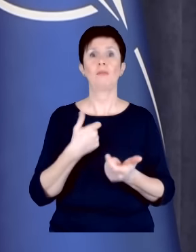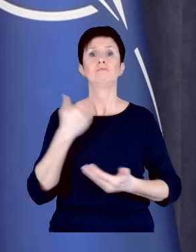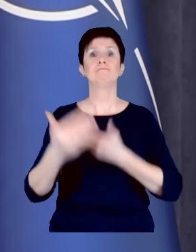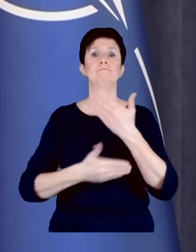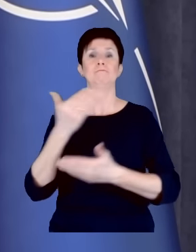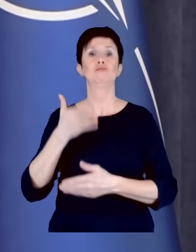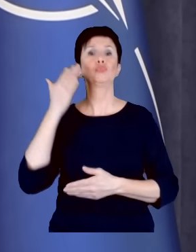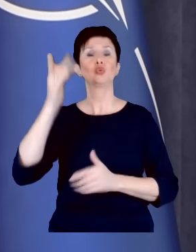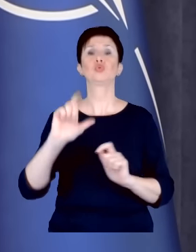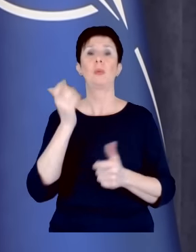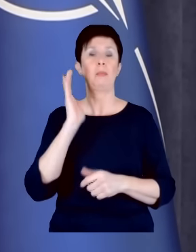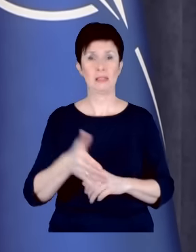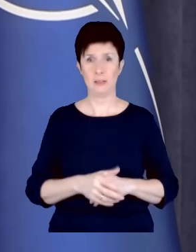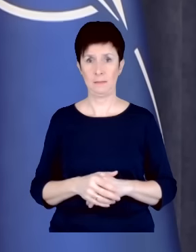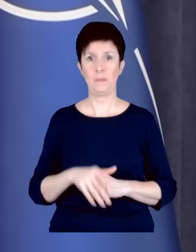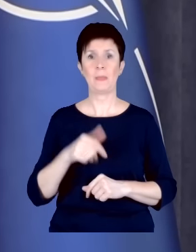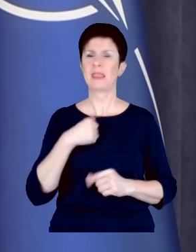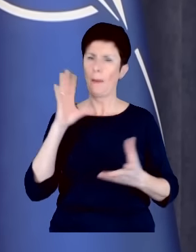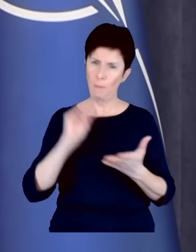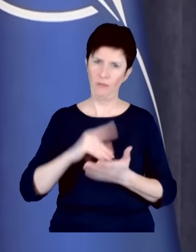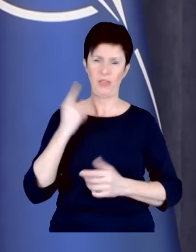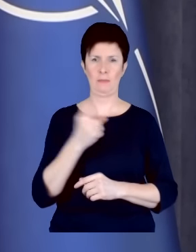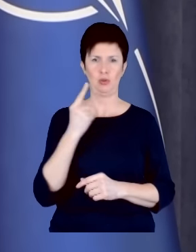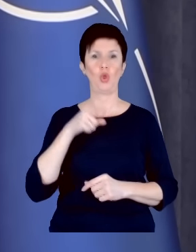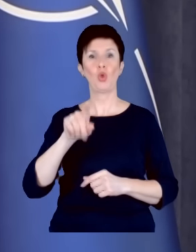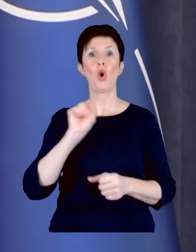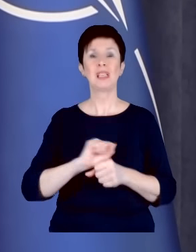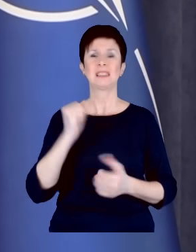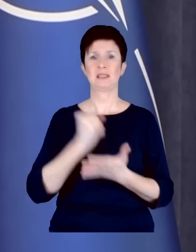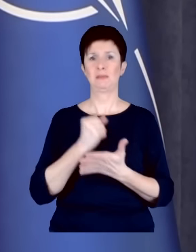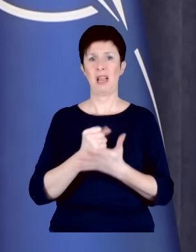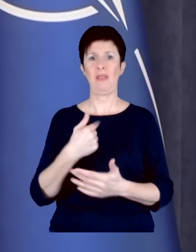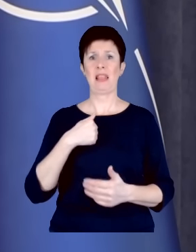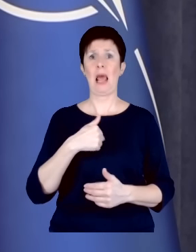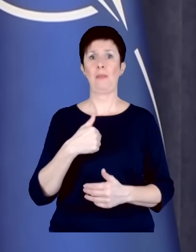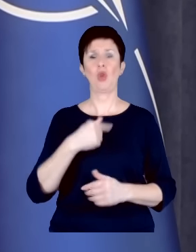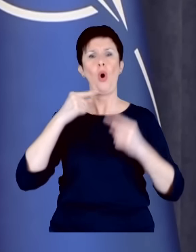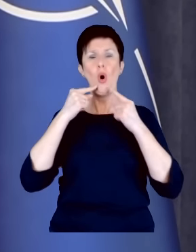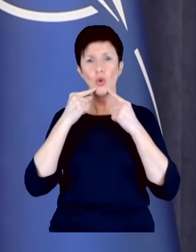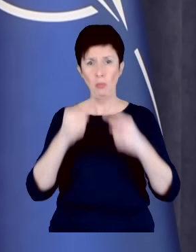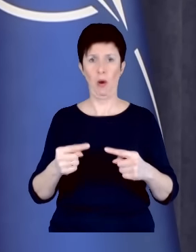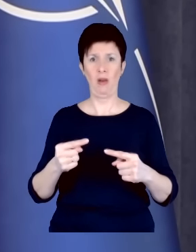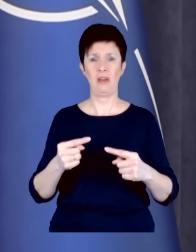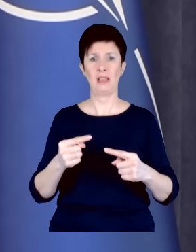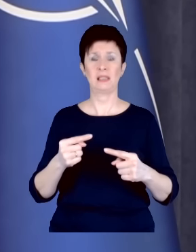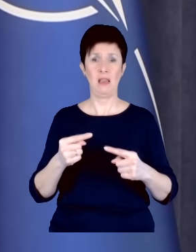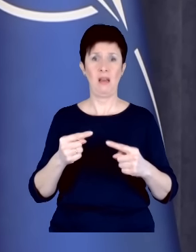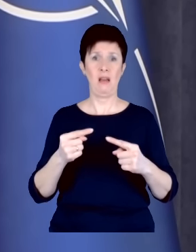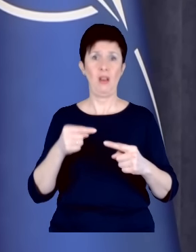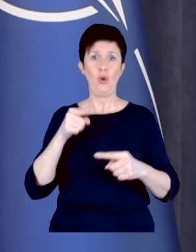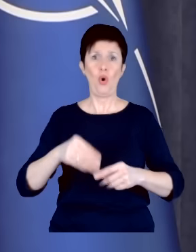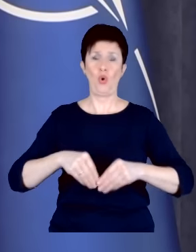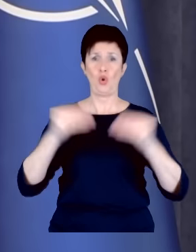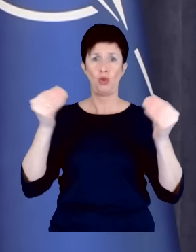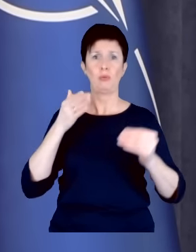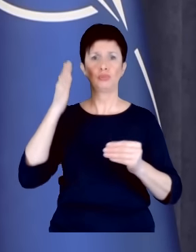przyszłości. Powtarzam jeszcze raz, to jest dla mnie kwestia odpowiedzialności za rozwój przyszłych